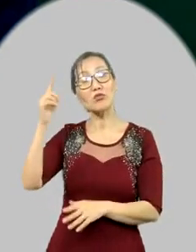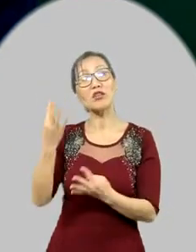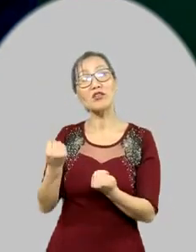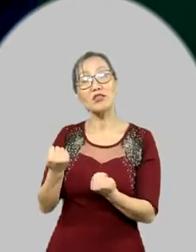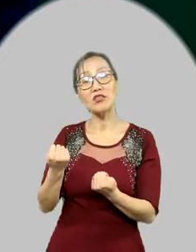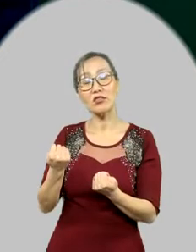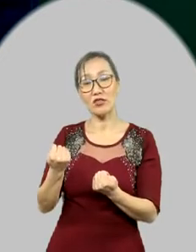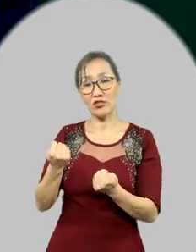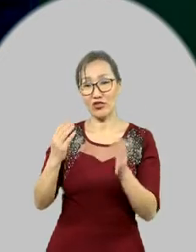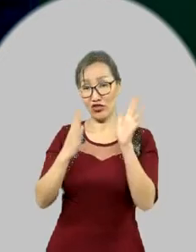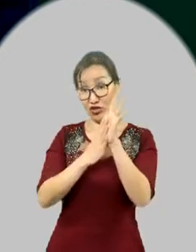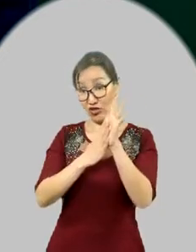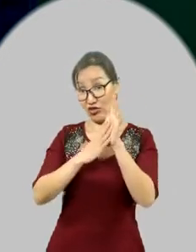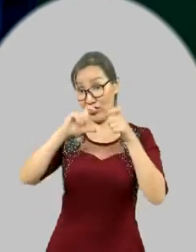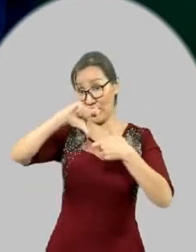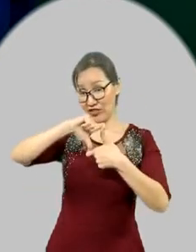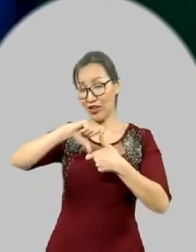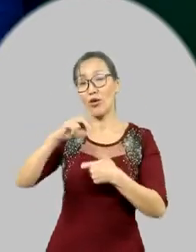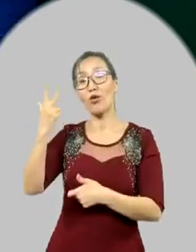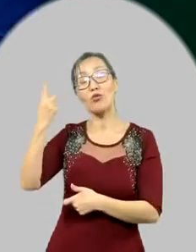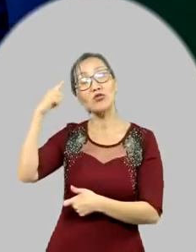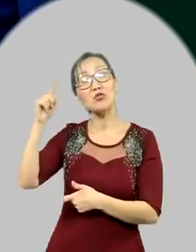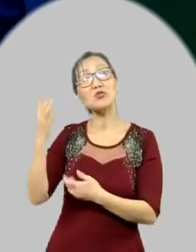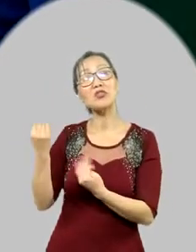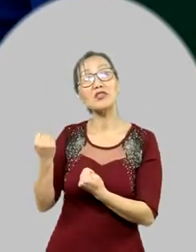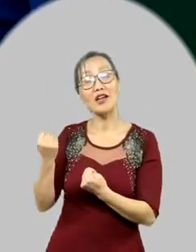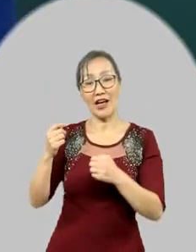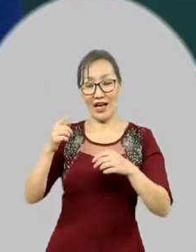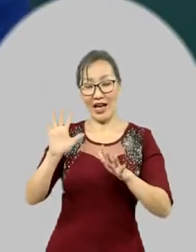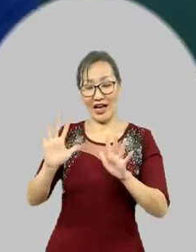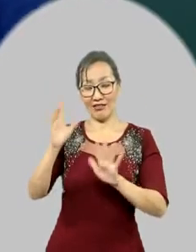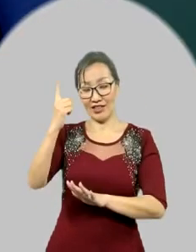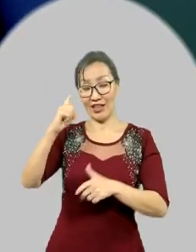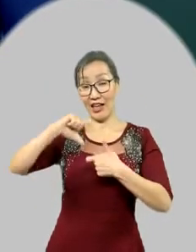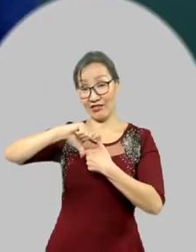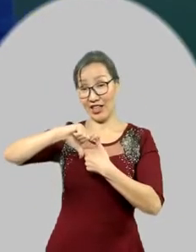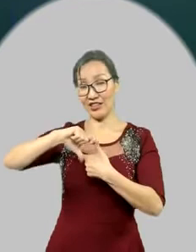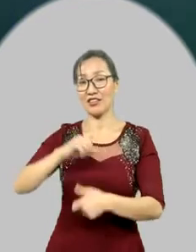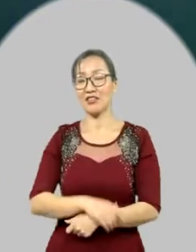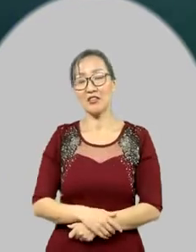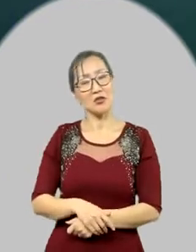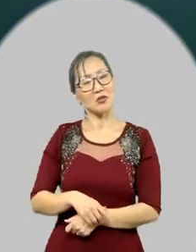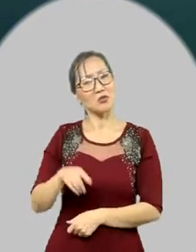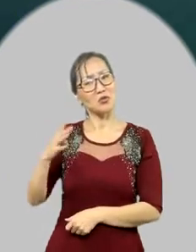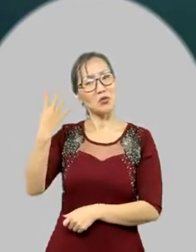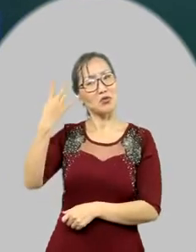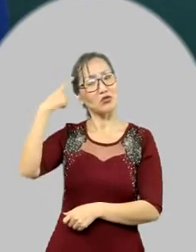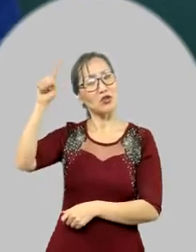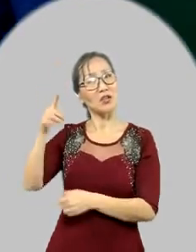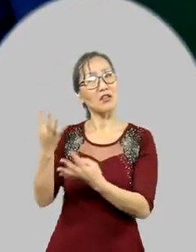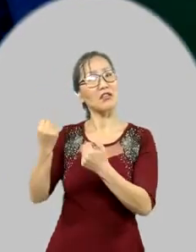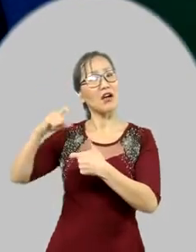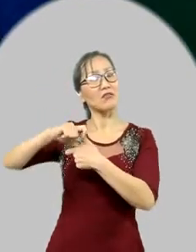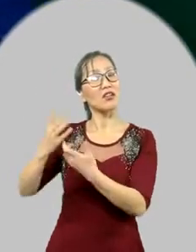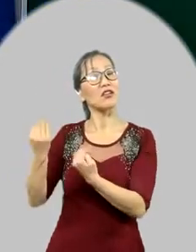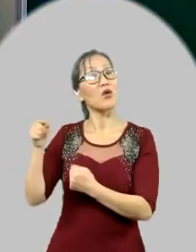9. 3-р зохиомж 11 квадратаас бүтсэн байна. Тэгвэл 4-р зохиомж хідэн квадратаас бүтэх вэ?